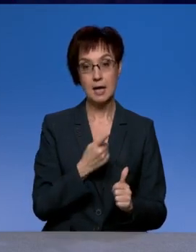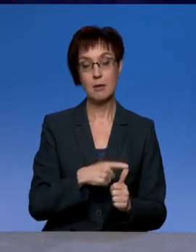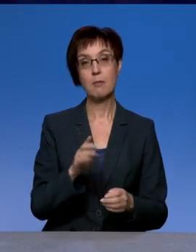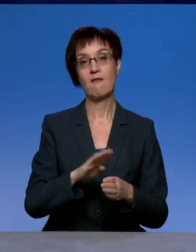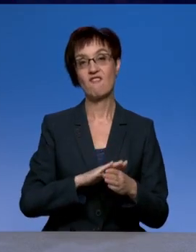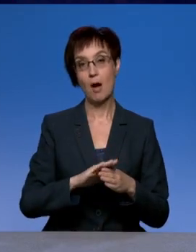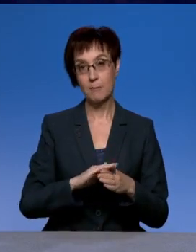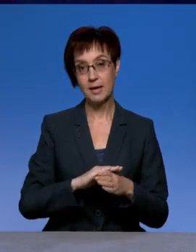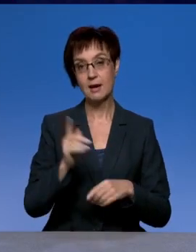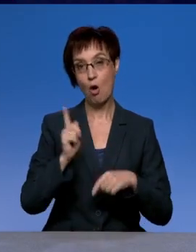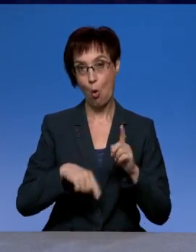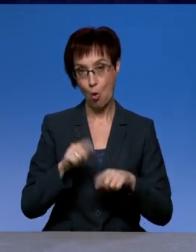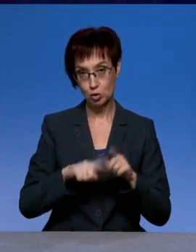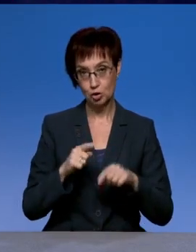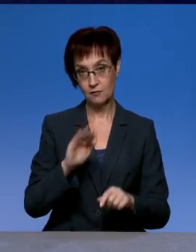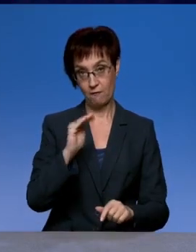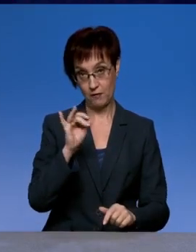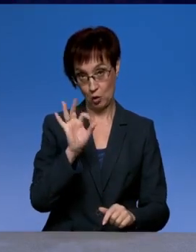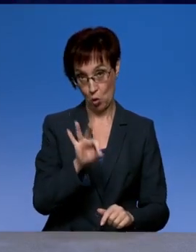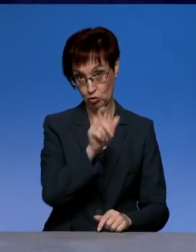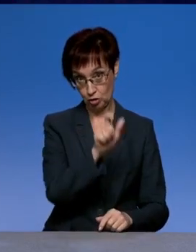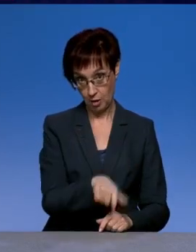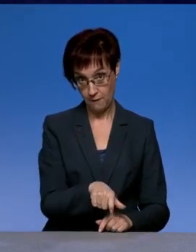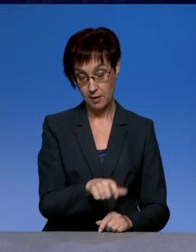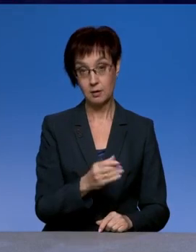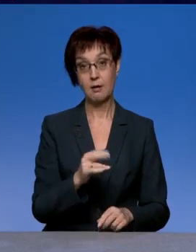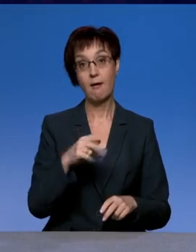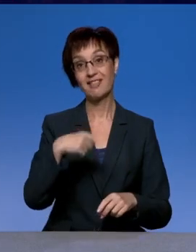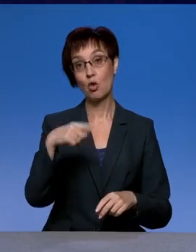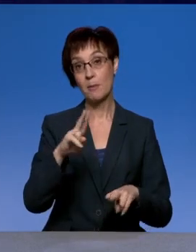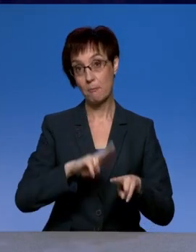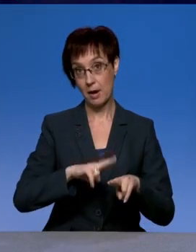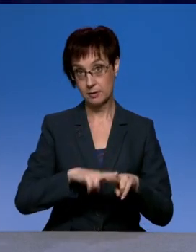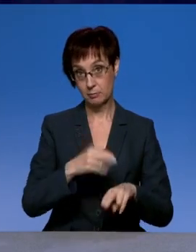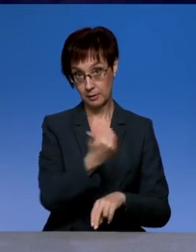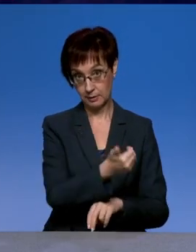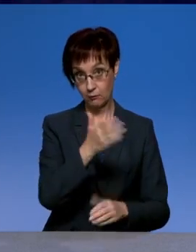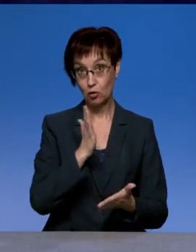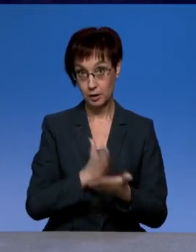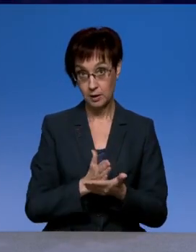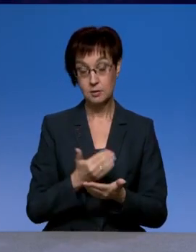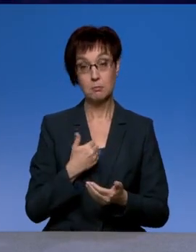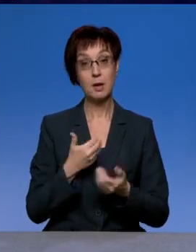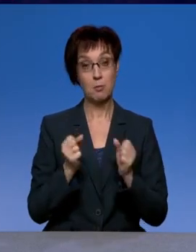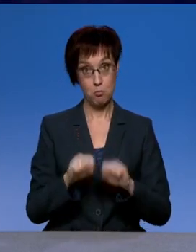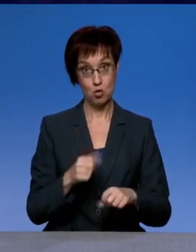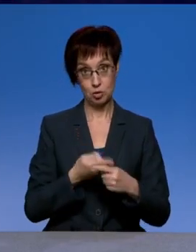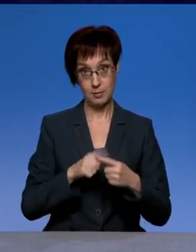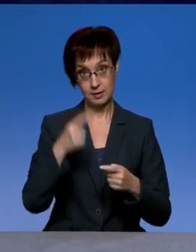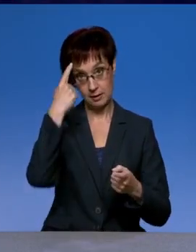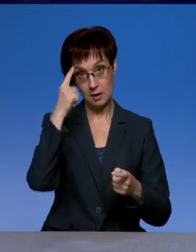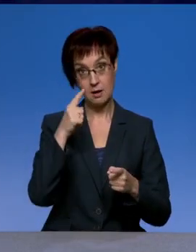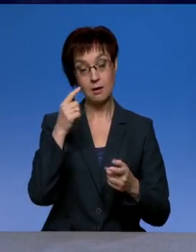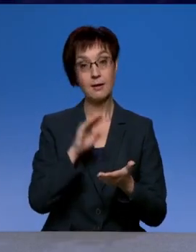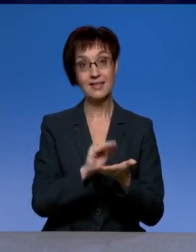его паспорта, то мы сегодня, вбив эти все данные на сайте УФССП, можем получить количество